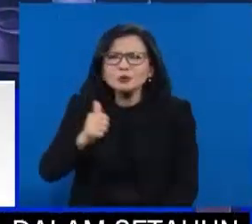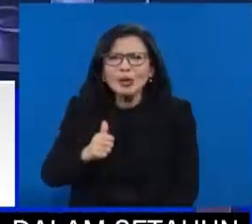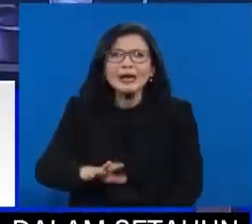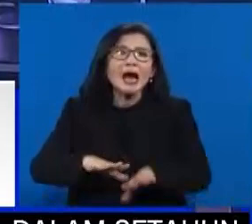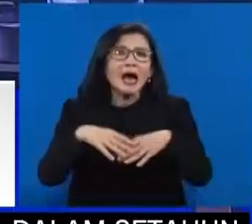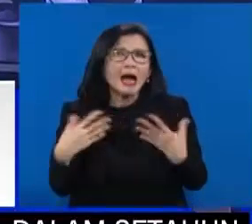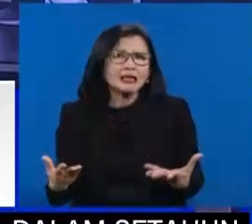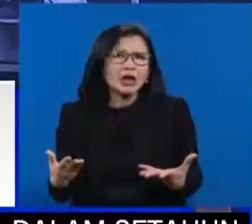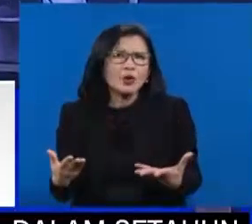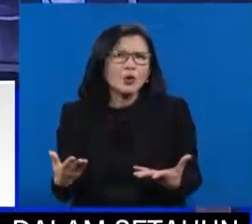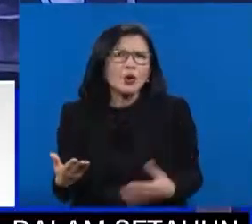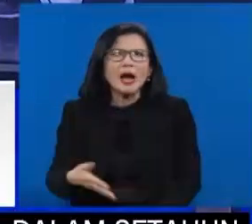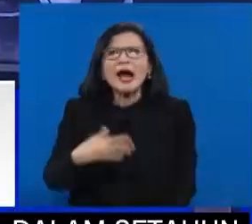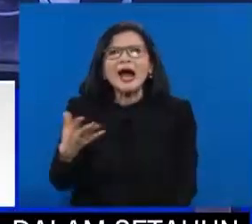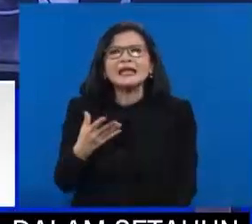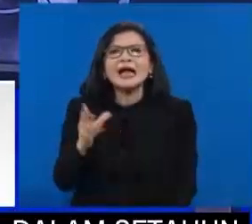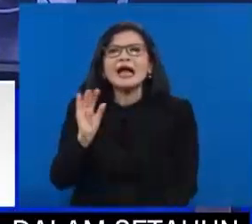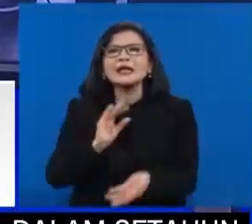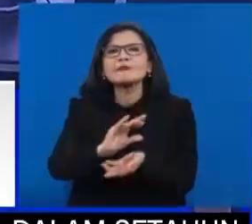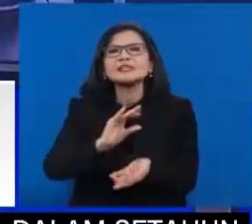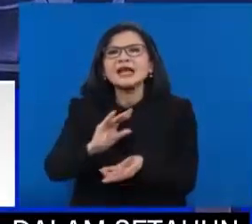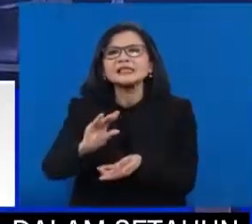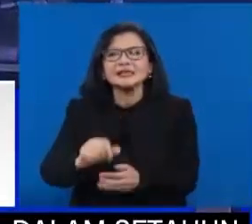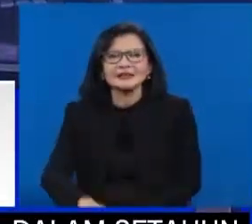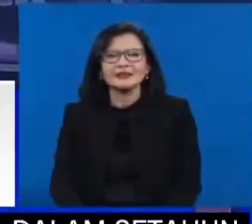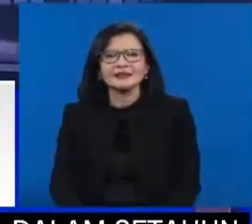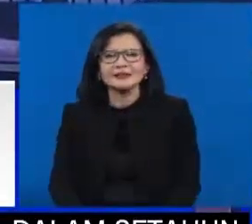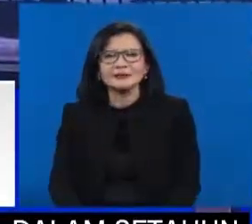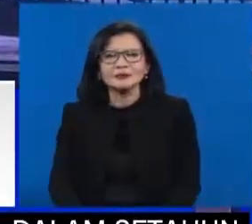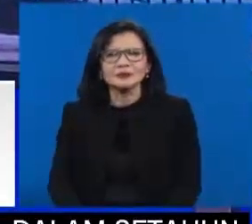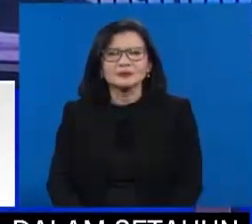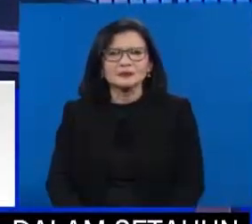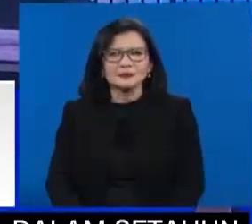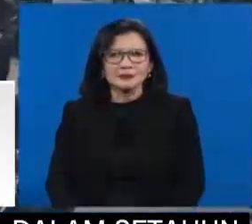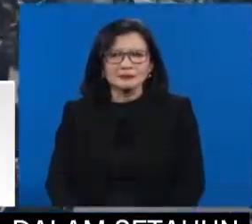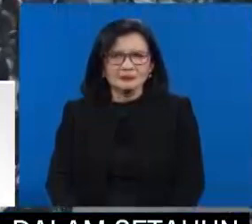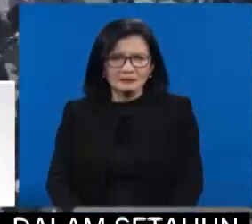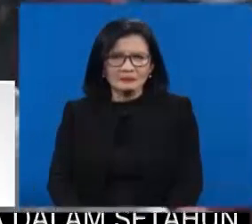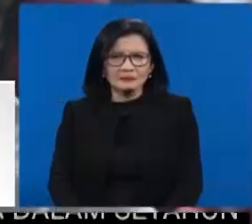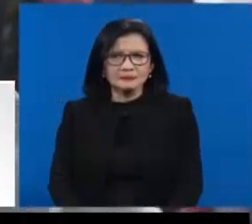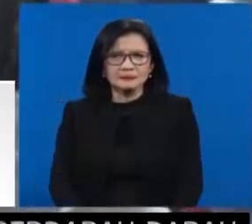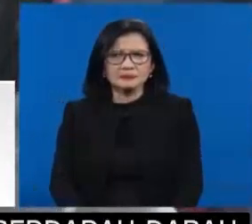atau hanya sekedar investasi? Sisi Kota mengupasnya untuk Anda.